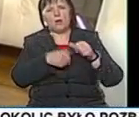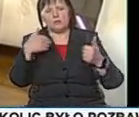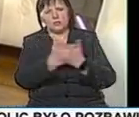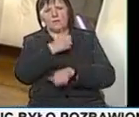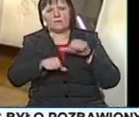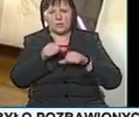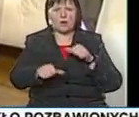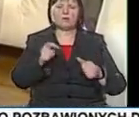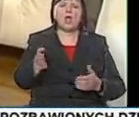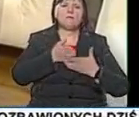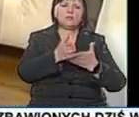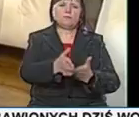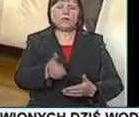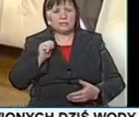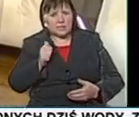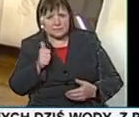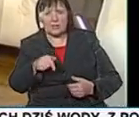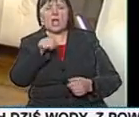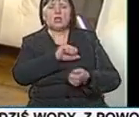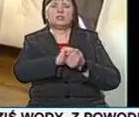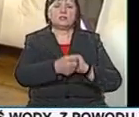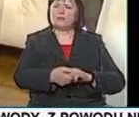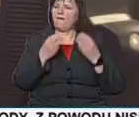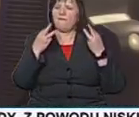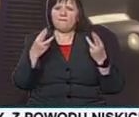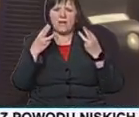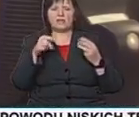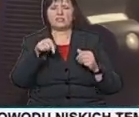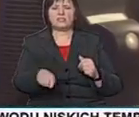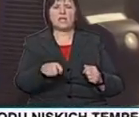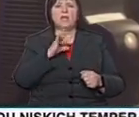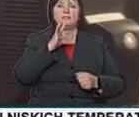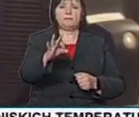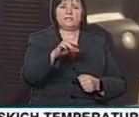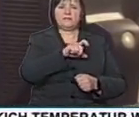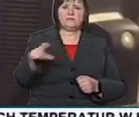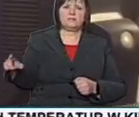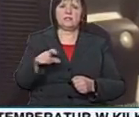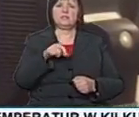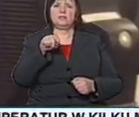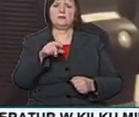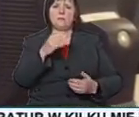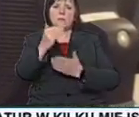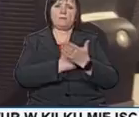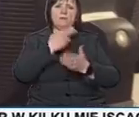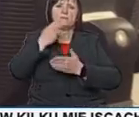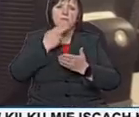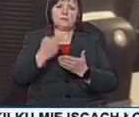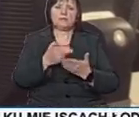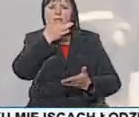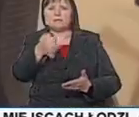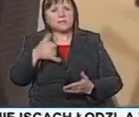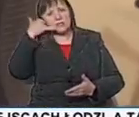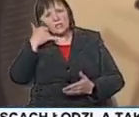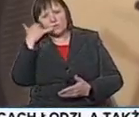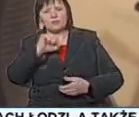Porady ekspertów to ważna część porannego pasma TVP3 Łódź. Specjalista w trakcie trwania programu odpowiada na pytania widzów